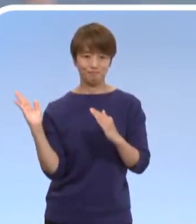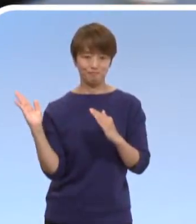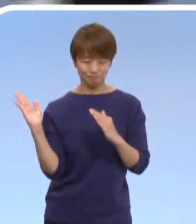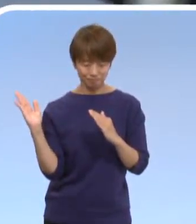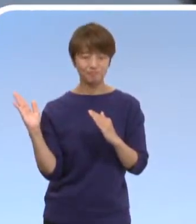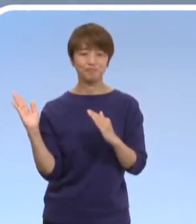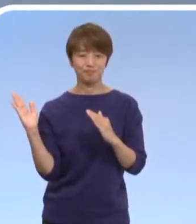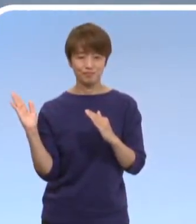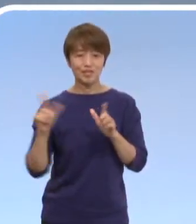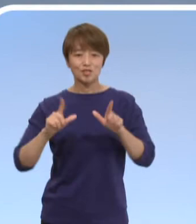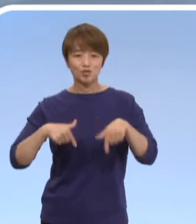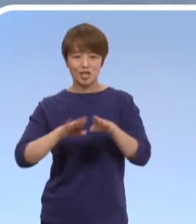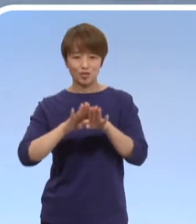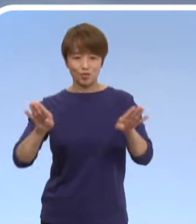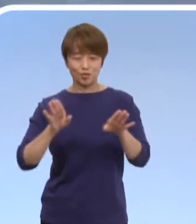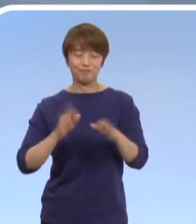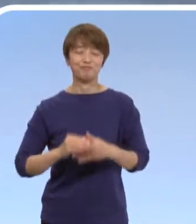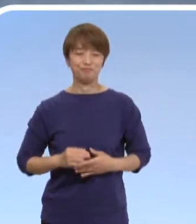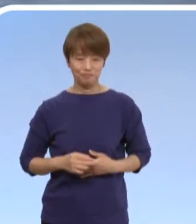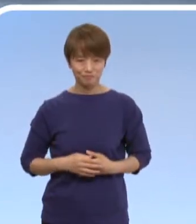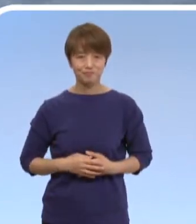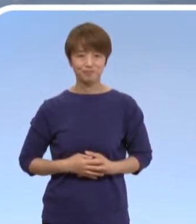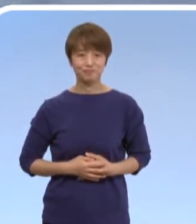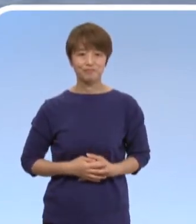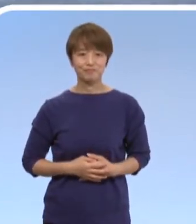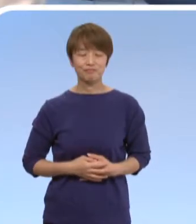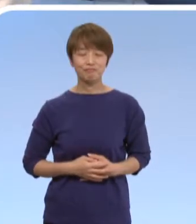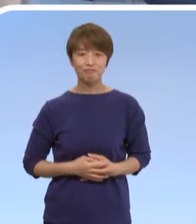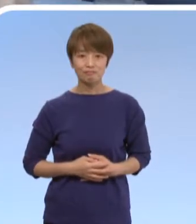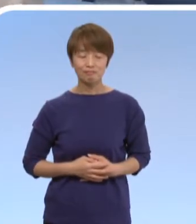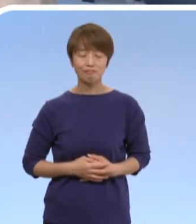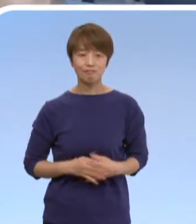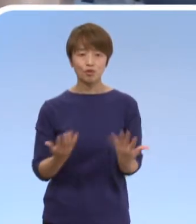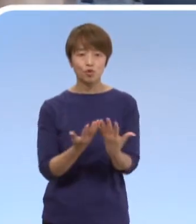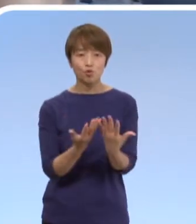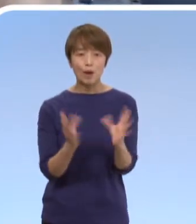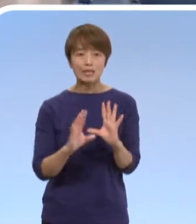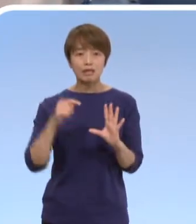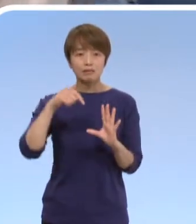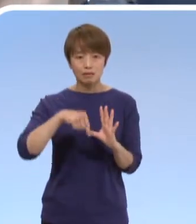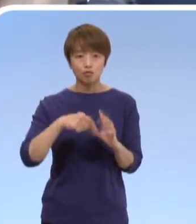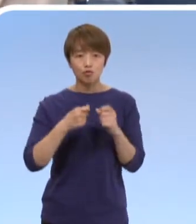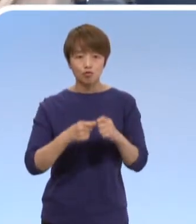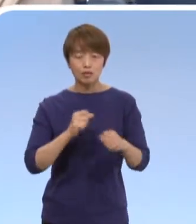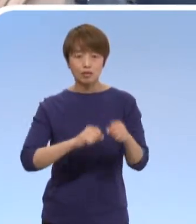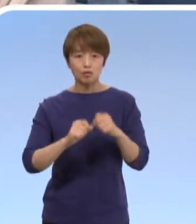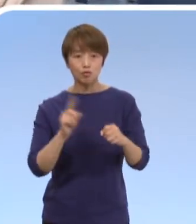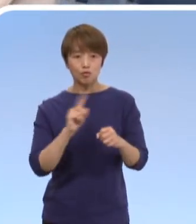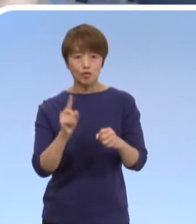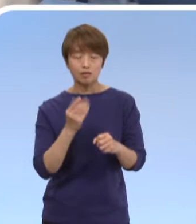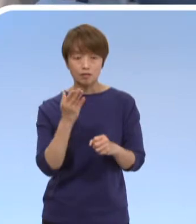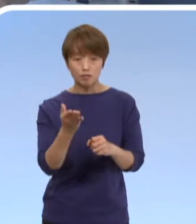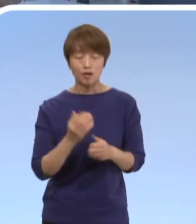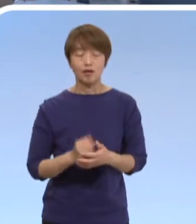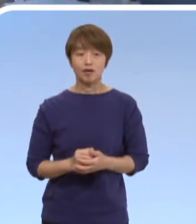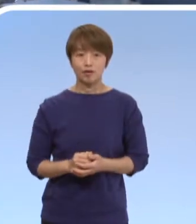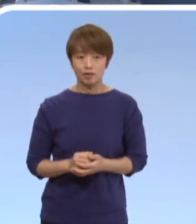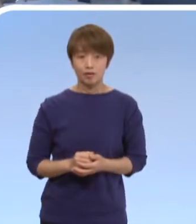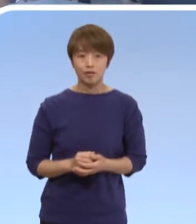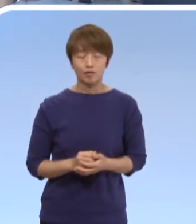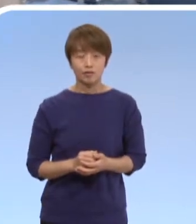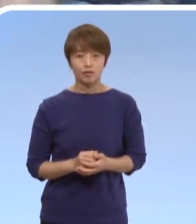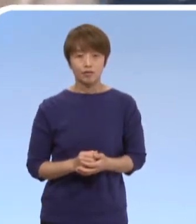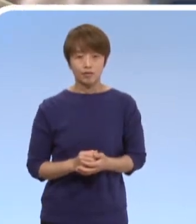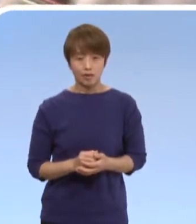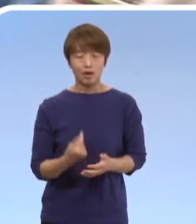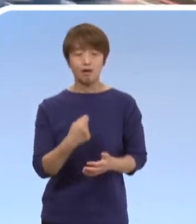通称ファミ劇がスタートしました。 ファミ劇さんというのは、はい、具体的にはどういった活動をされてる